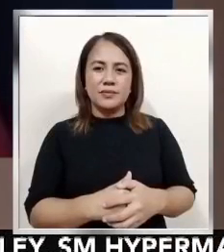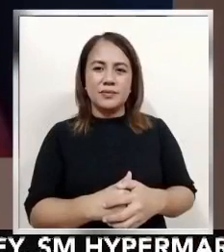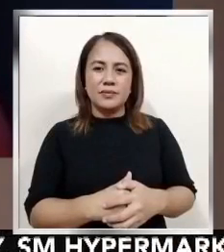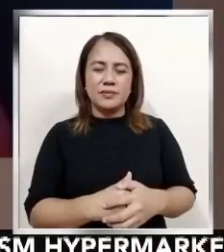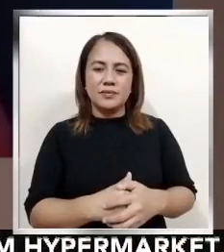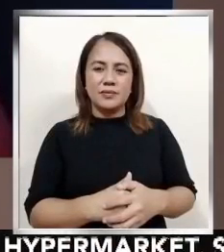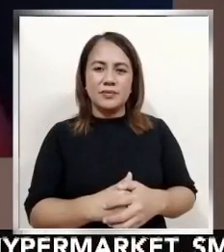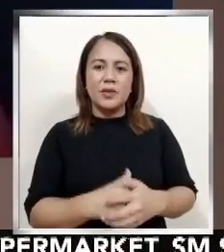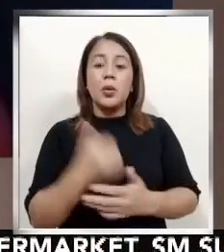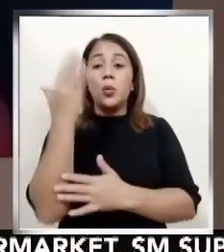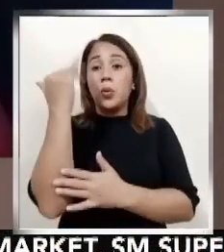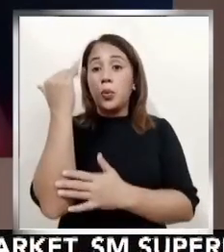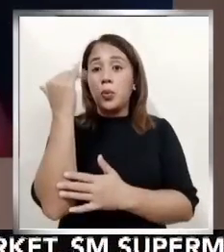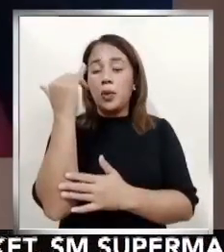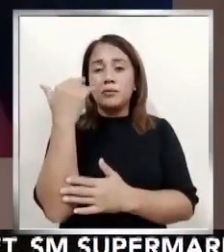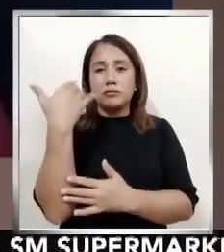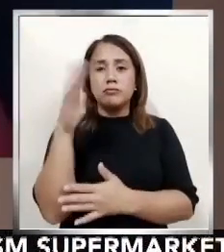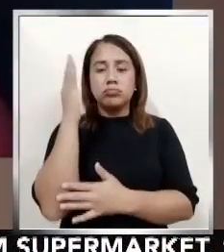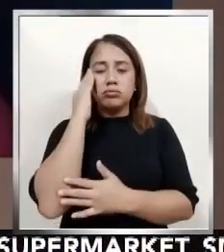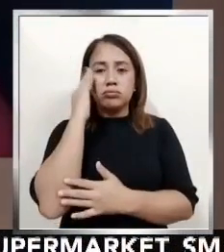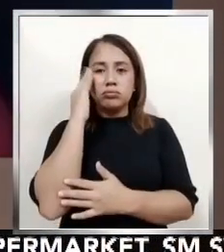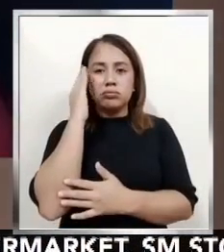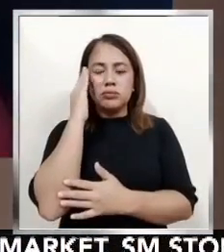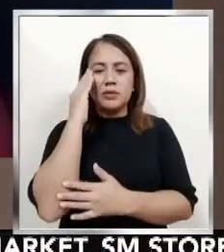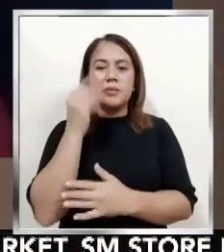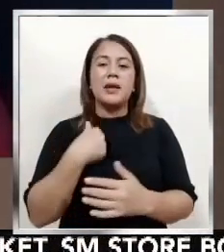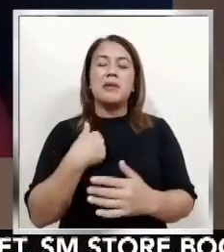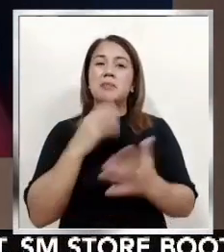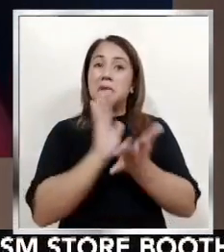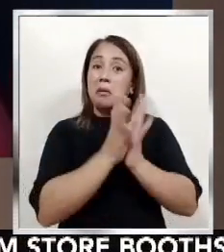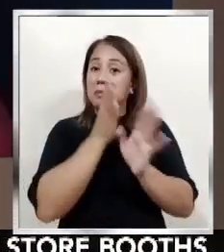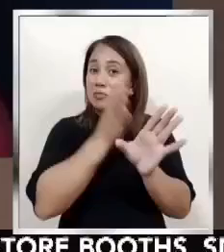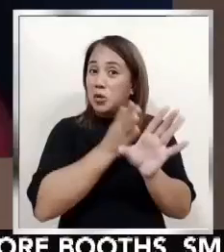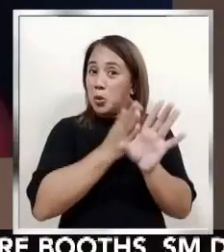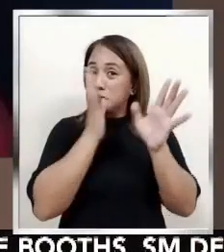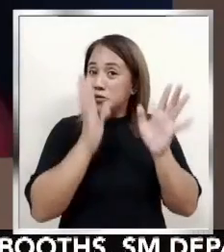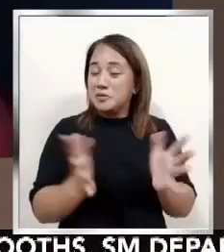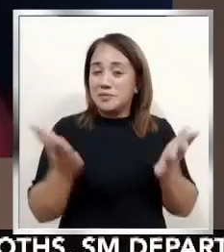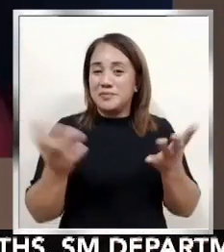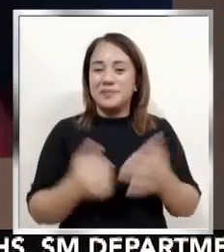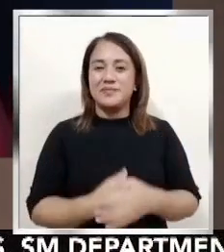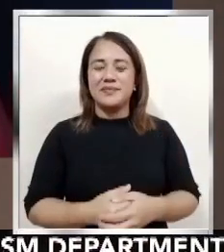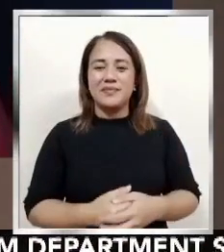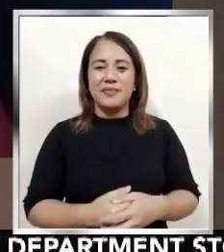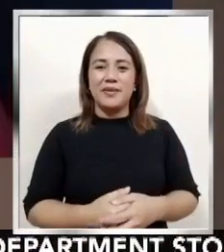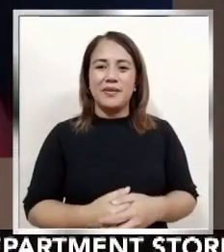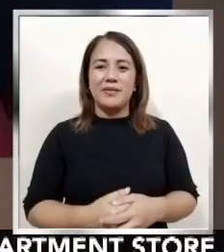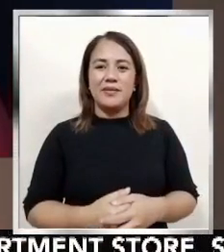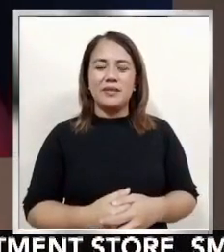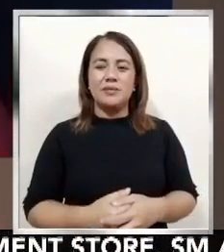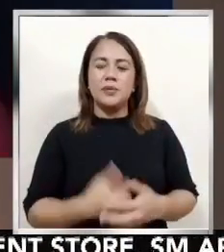yun, maging psychologist ako talaga. Ayan, tsaka magkaroon ako ng mga